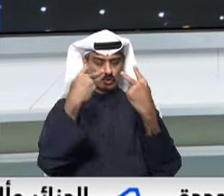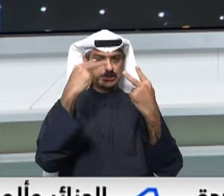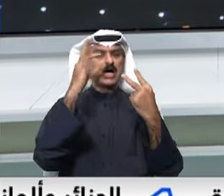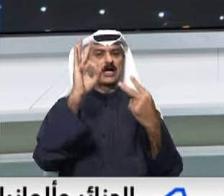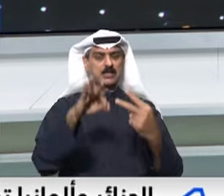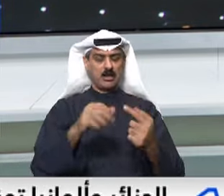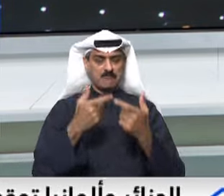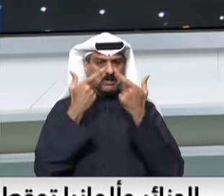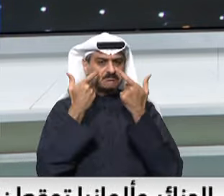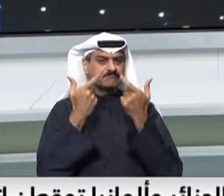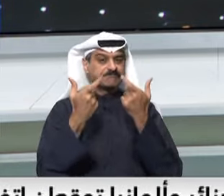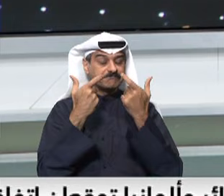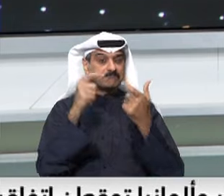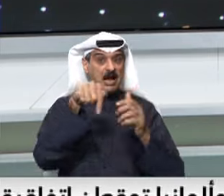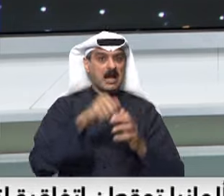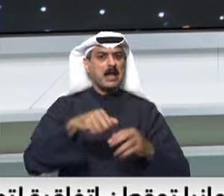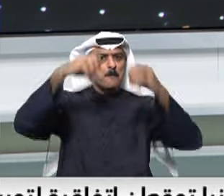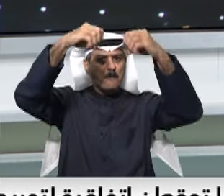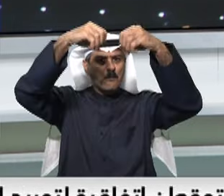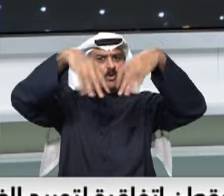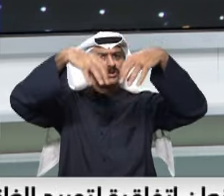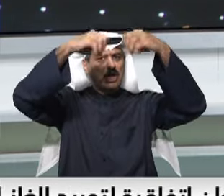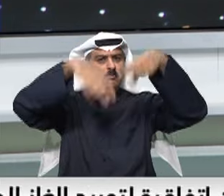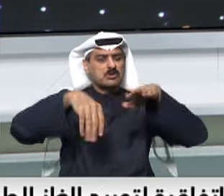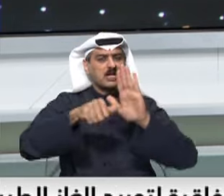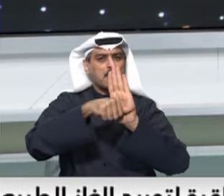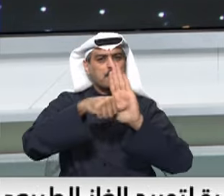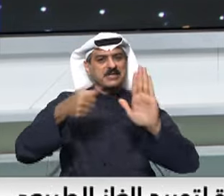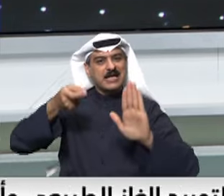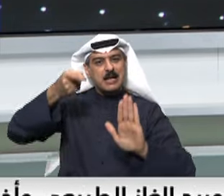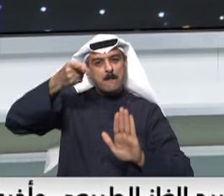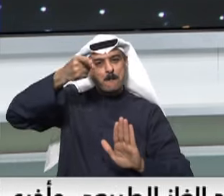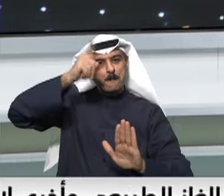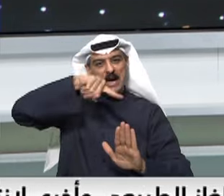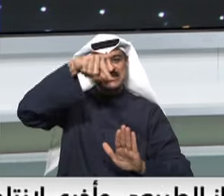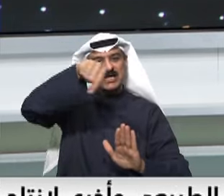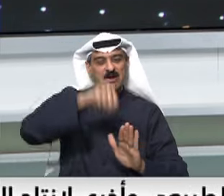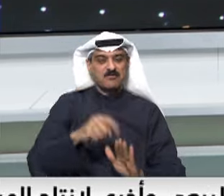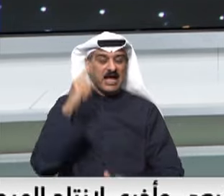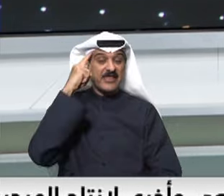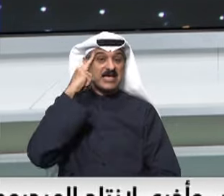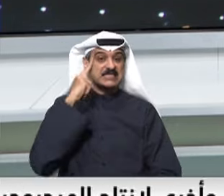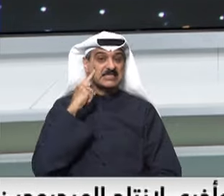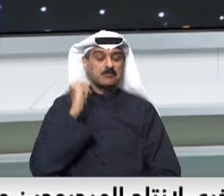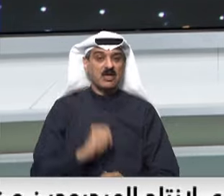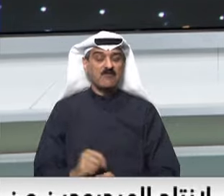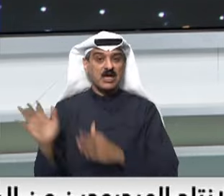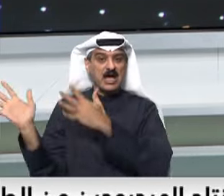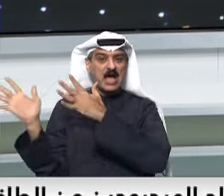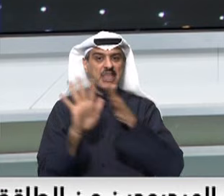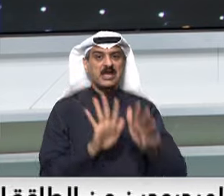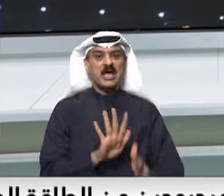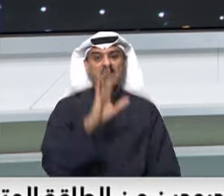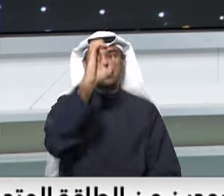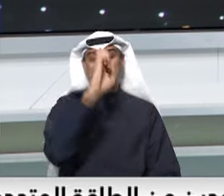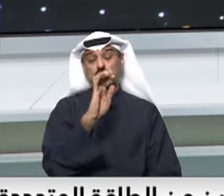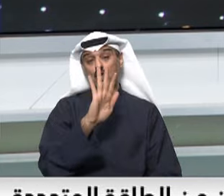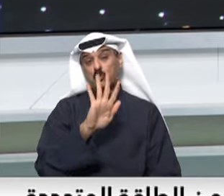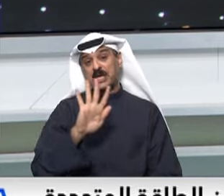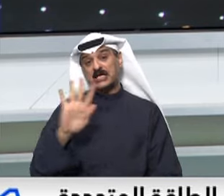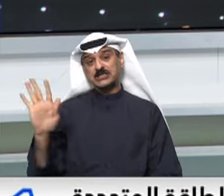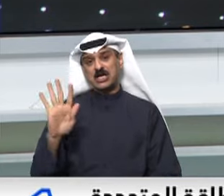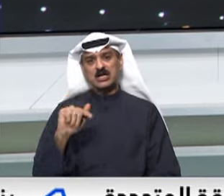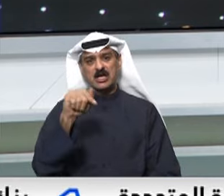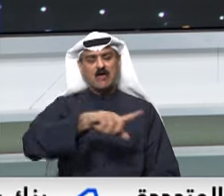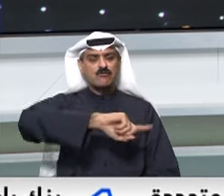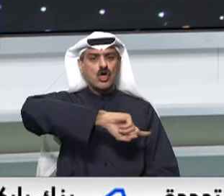عام توقع أجواء ممطرة إن شاء الله ابتداء من مساء يوم الغد، واستمرار الرياح الجنوبية الشرقية متوقع نشاطها على فترات قد